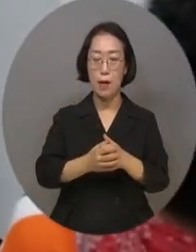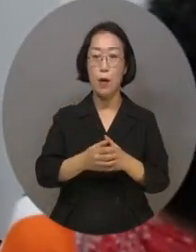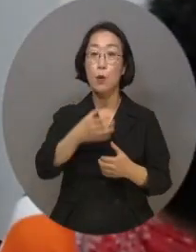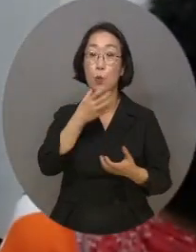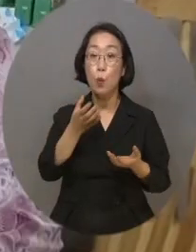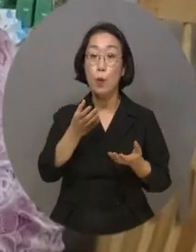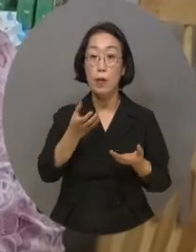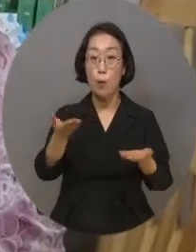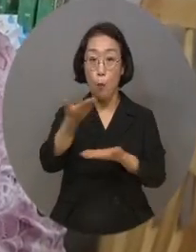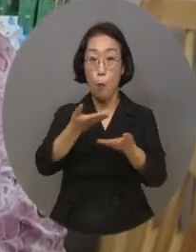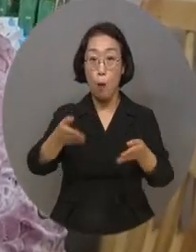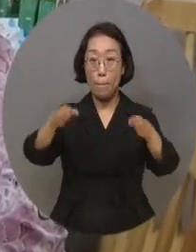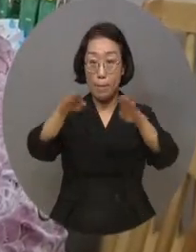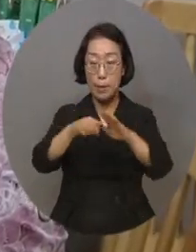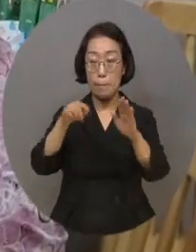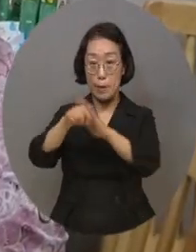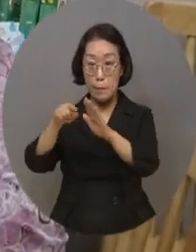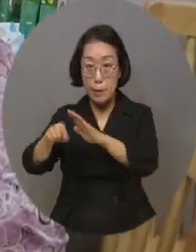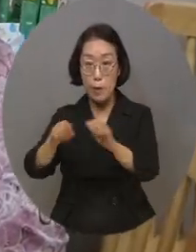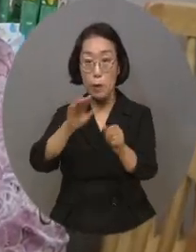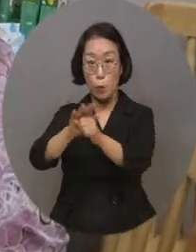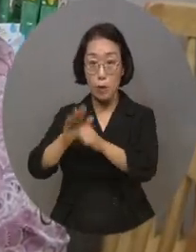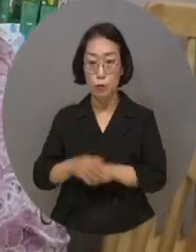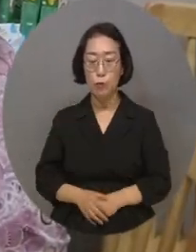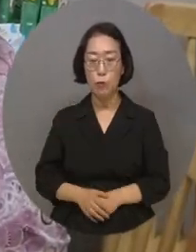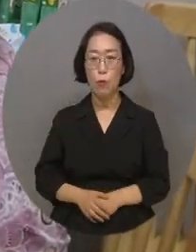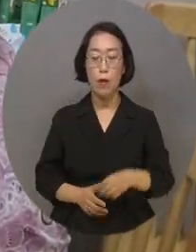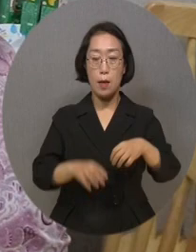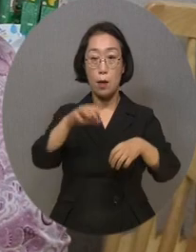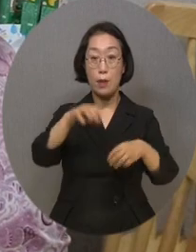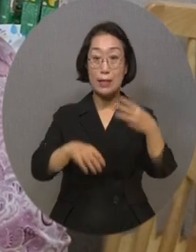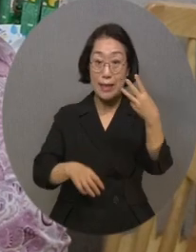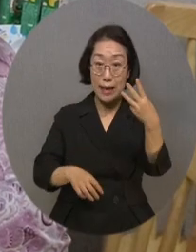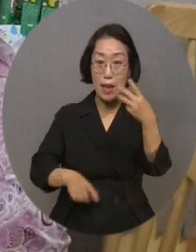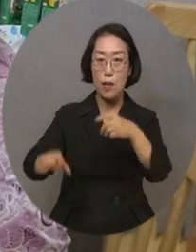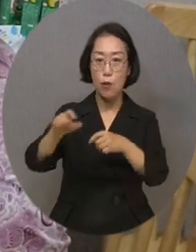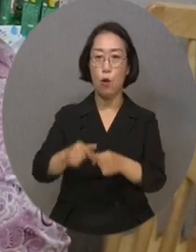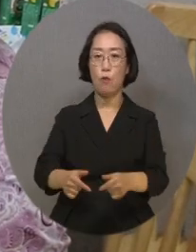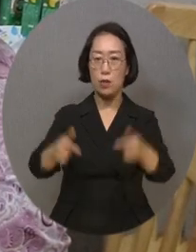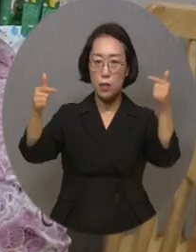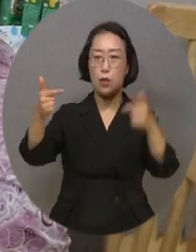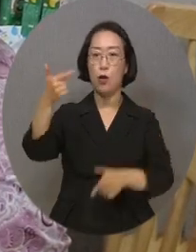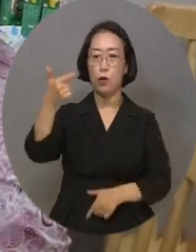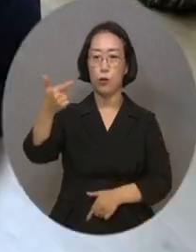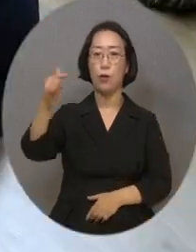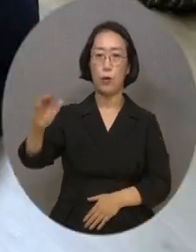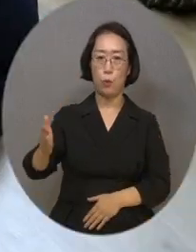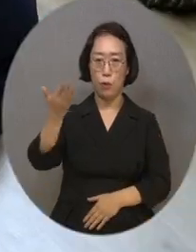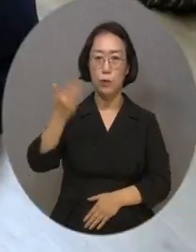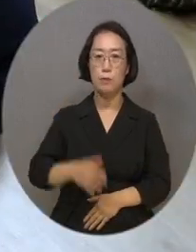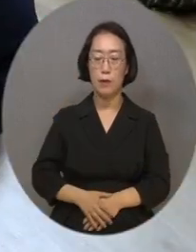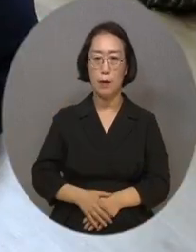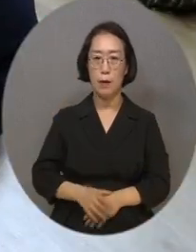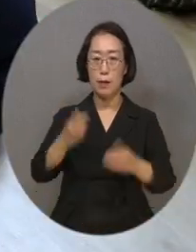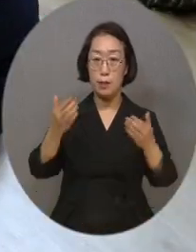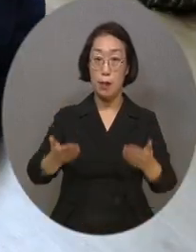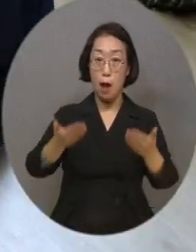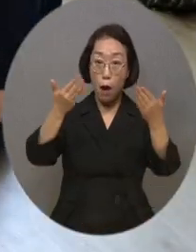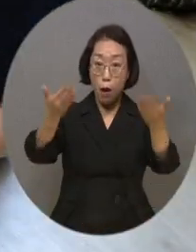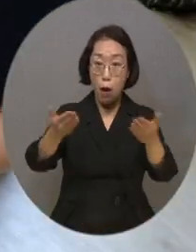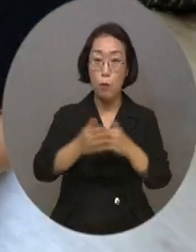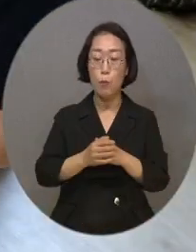운영하고 있으며 지난달 대상지를 3개소에서 6개소로 확대했습니다. 재능기부 경로당